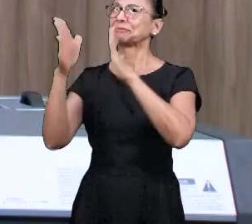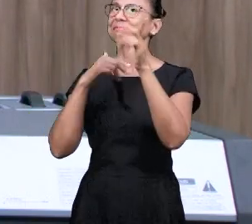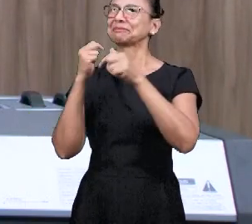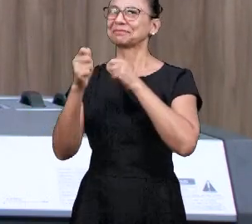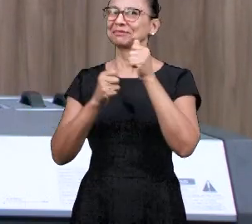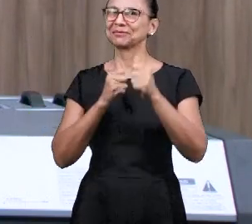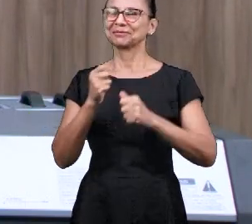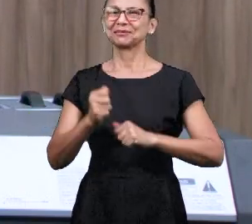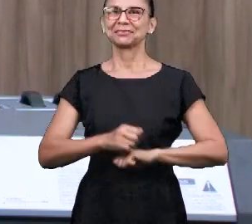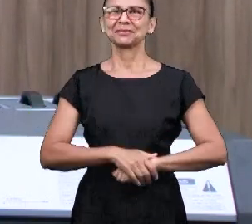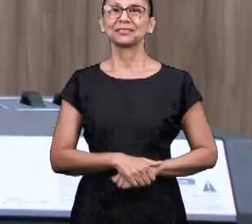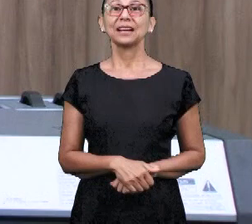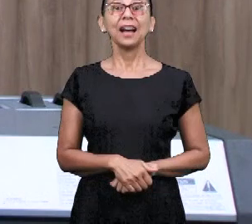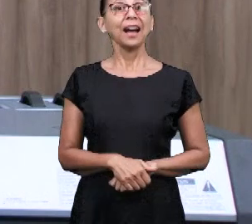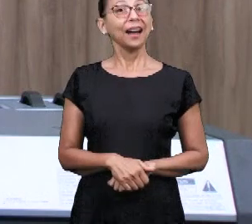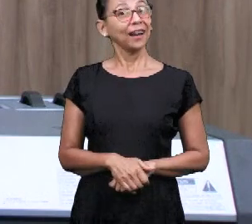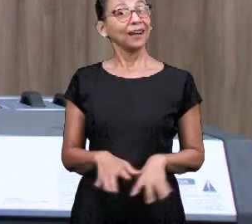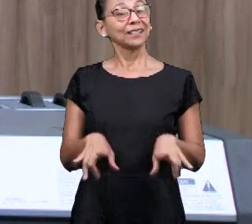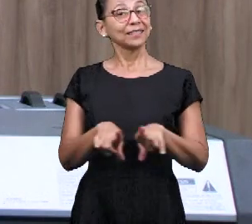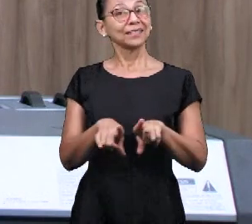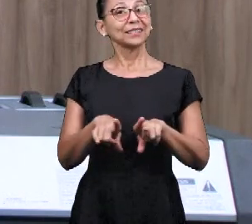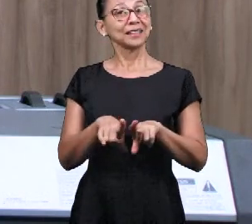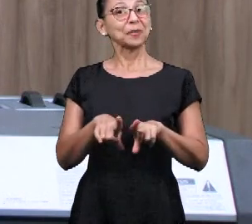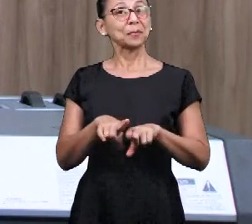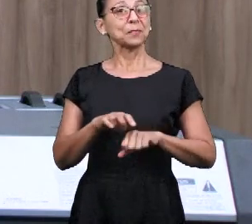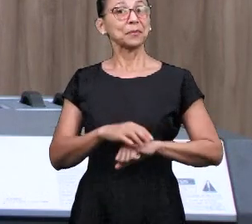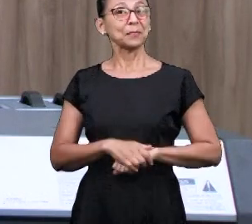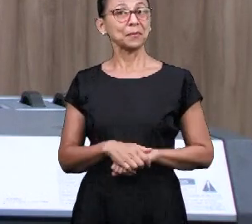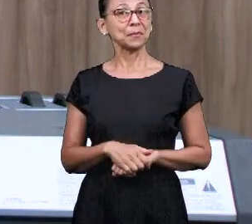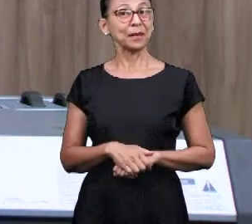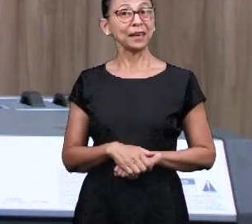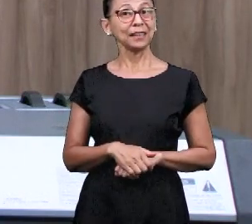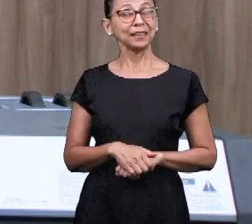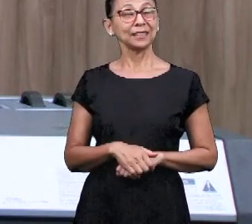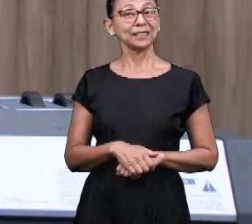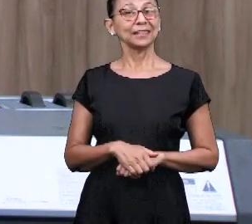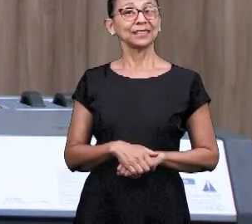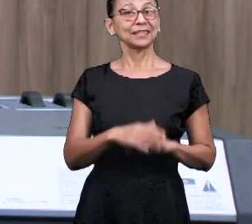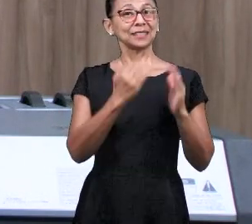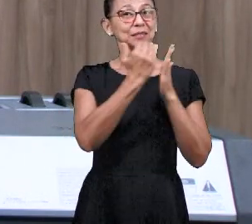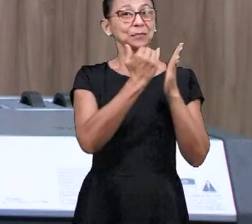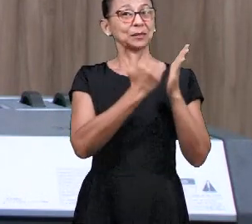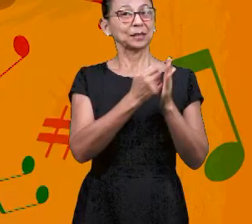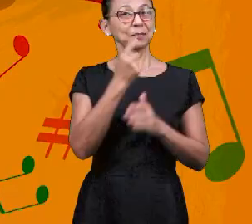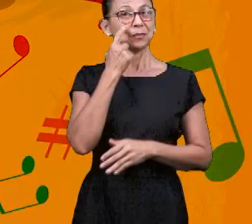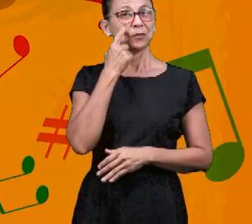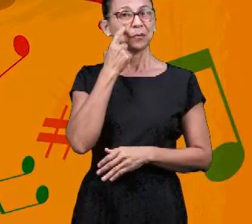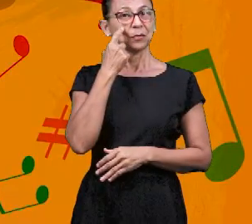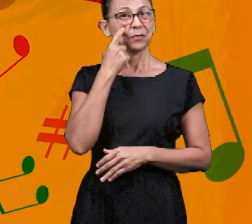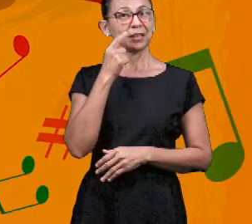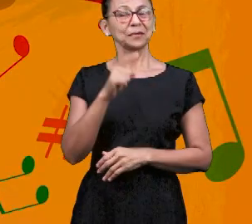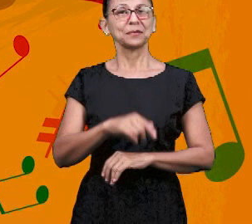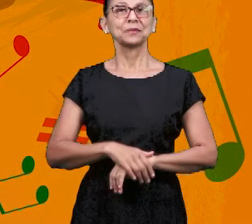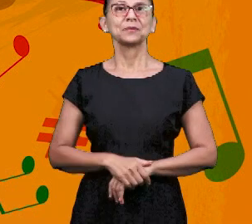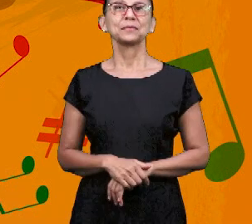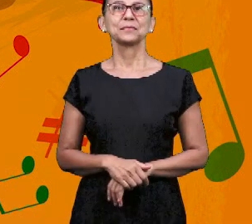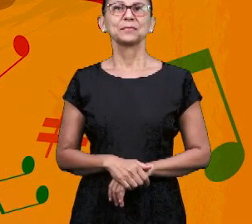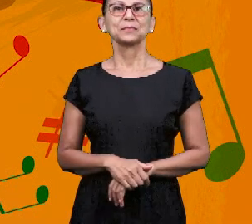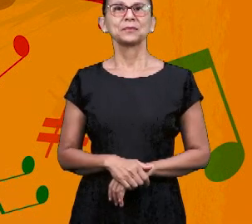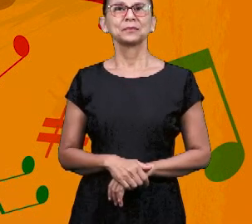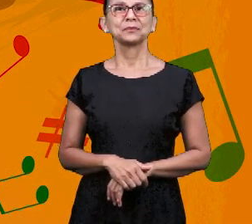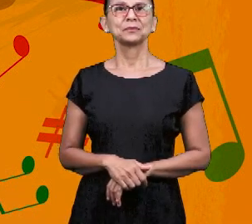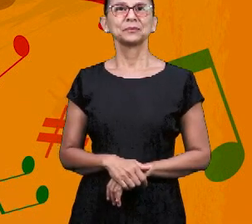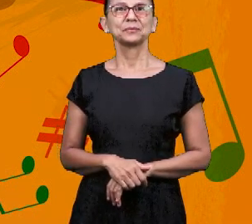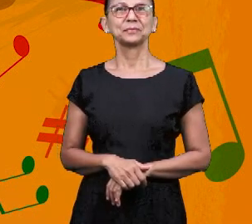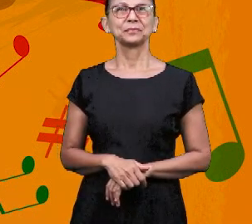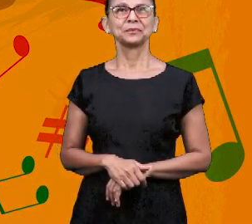nos enfants intermédiaires et adolescents. Quelle bénédiction merveilleuse de vous voir en train de participer